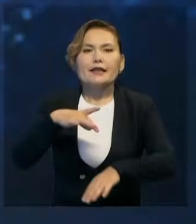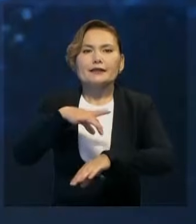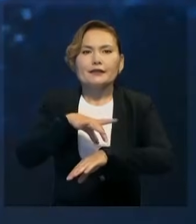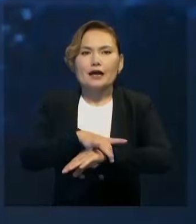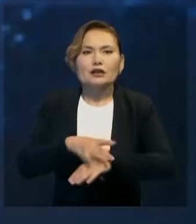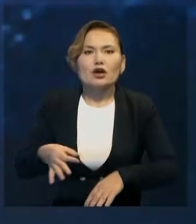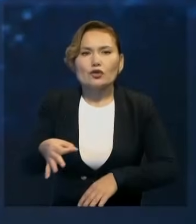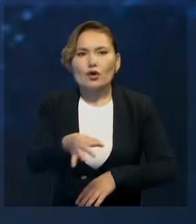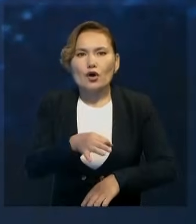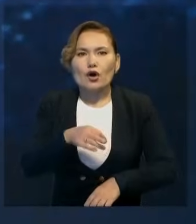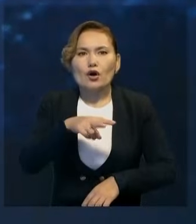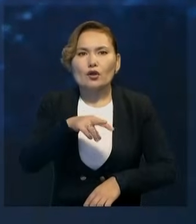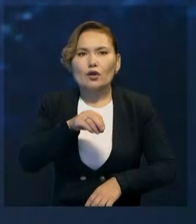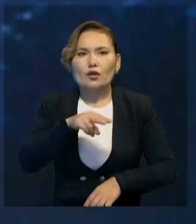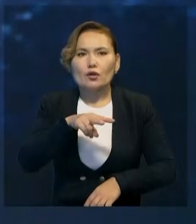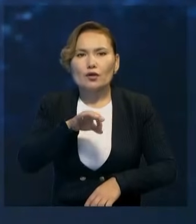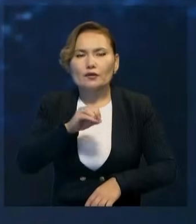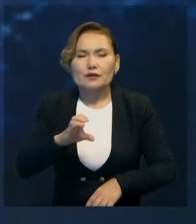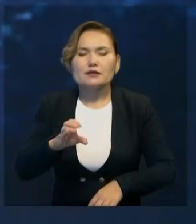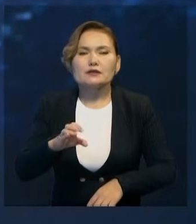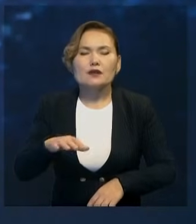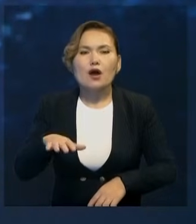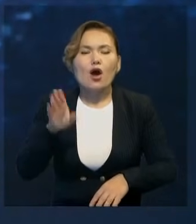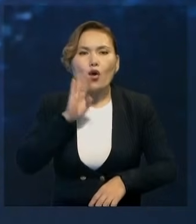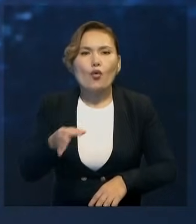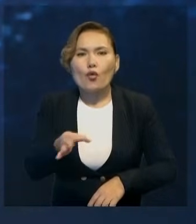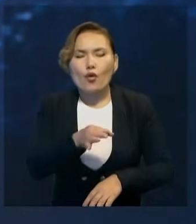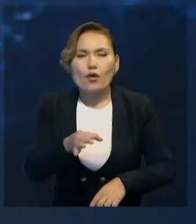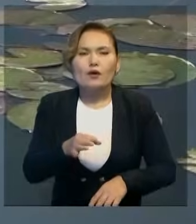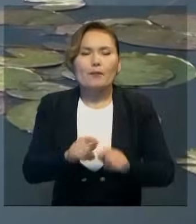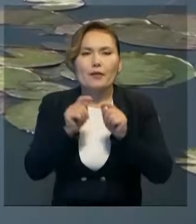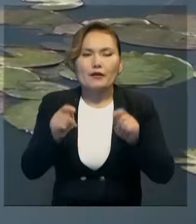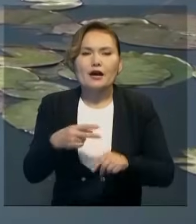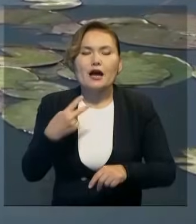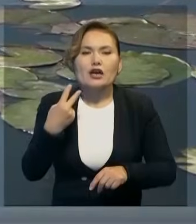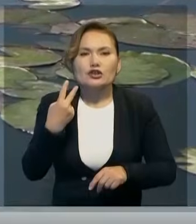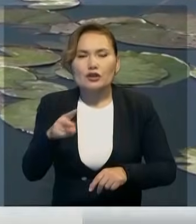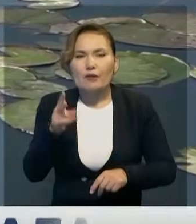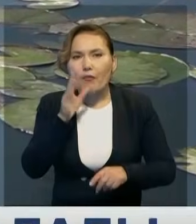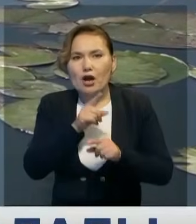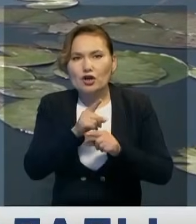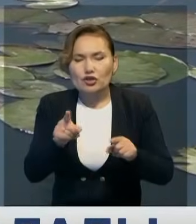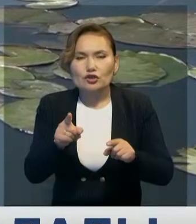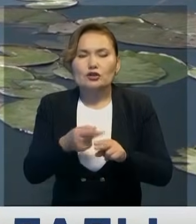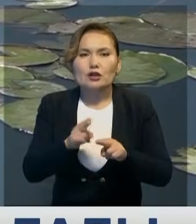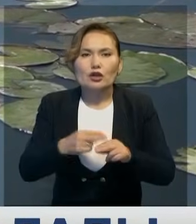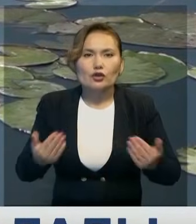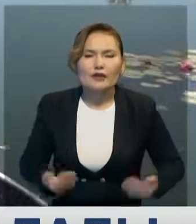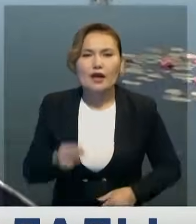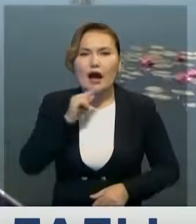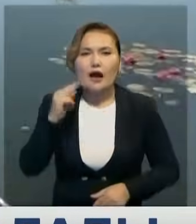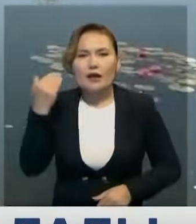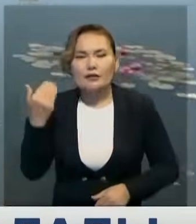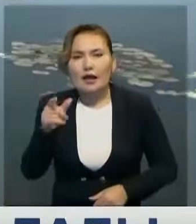Ташкент облысында лотос көлі пайда болды. Оны Өзбекстанда 20 жыл бойы тұрып келе жатқан қытайлықтар жасаған екен. Олар көршілер